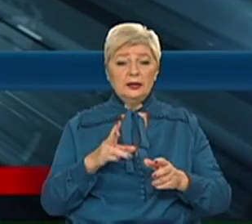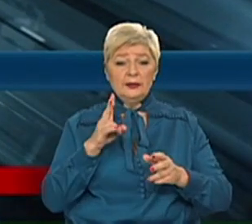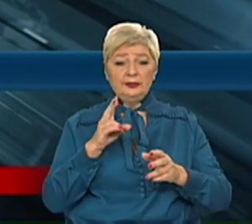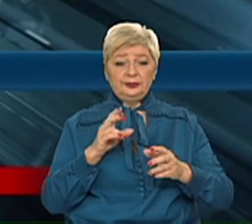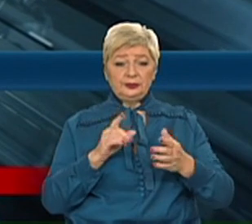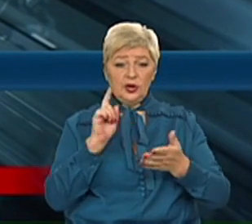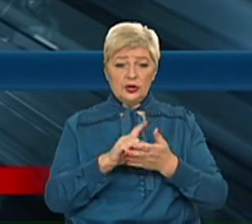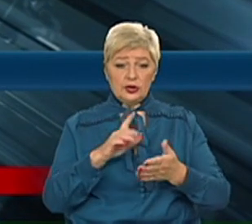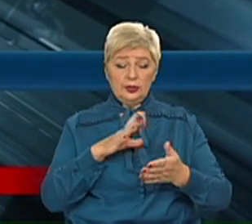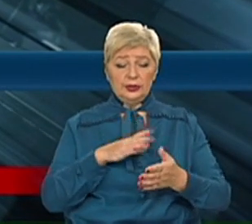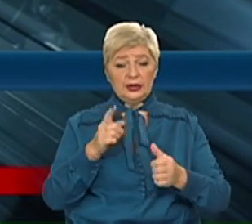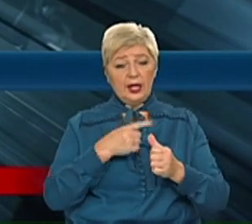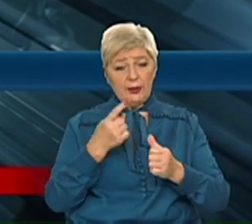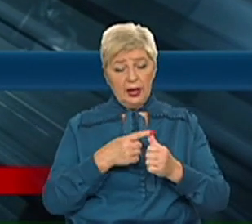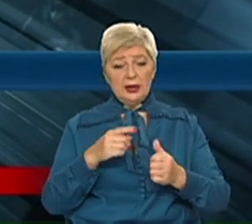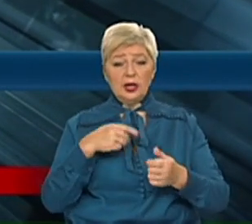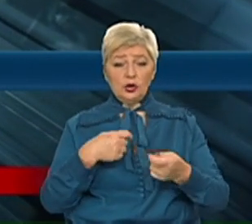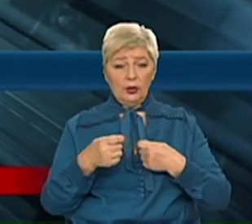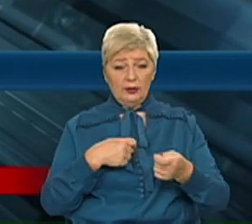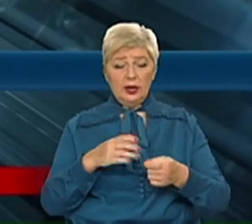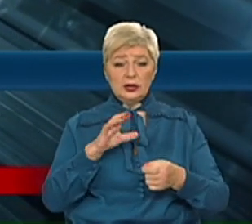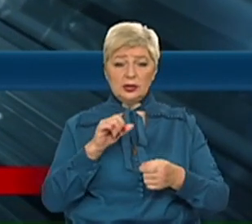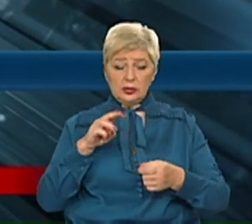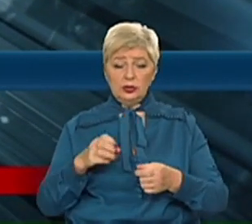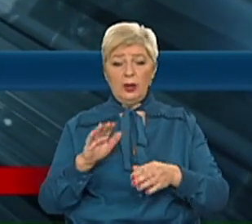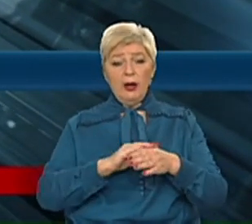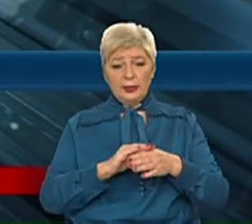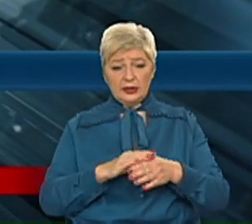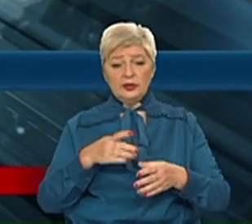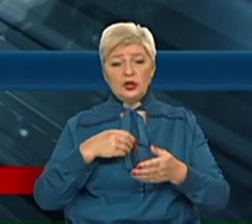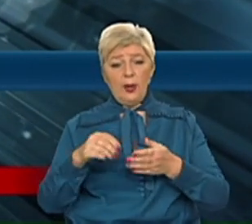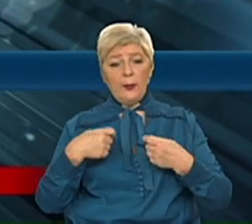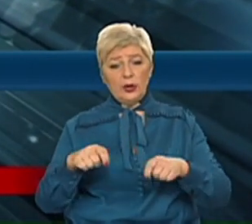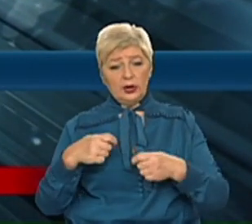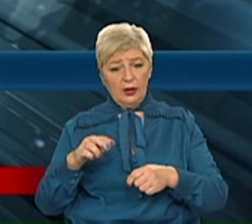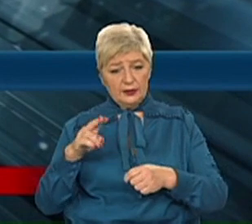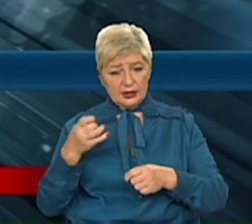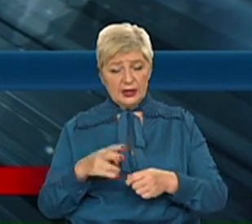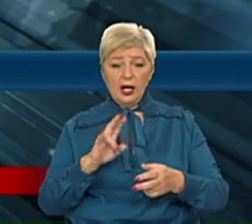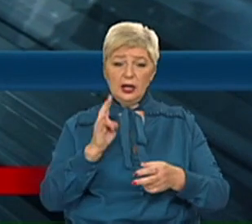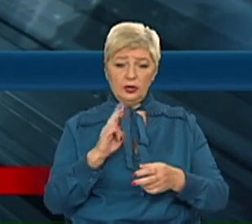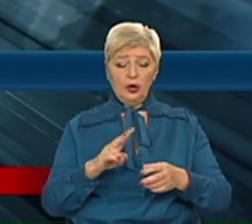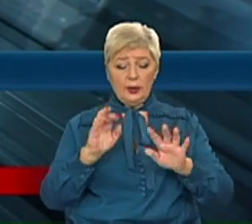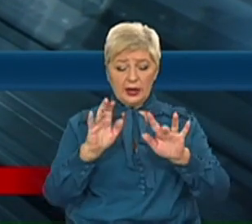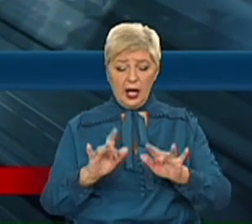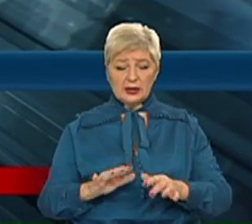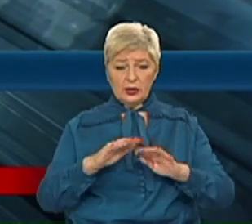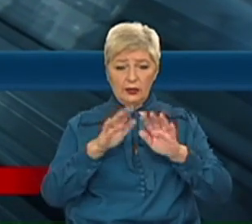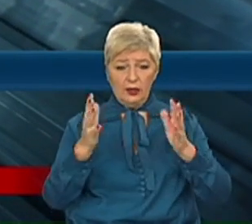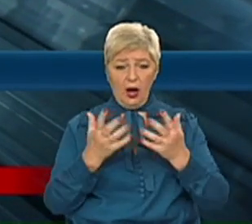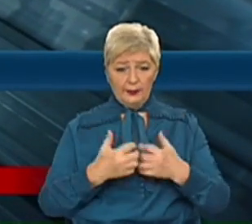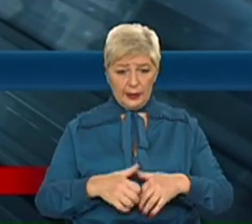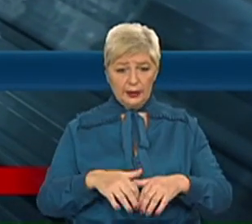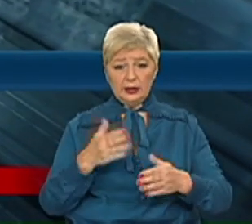чеку мають бути найменування товару, сума, прізвище продавця, дата, місце покупки і номер касового апарата. Якщо, бодай,